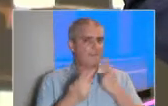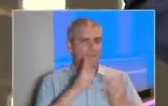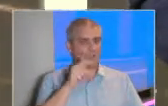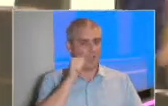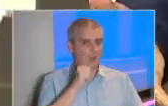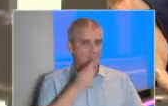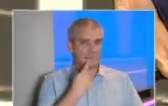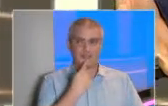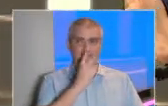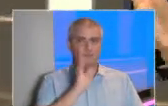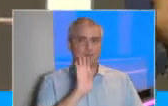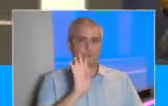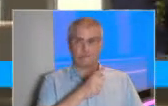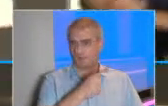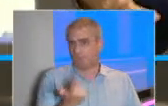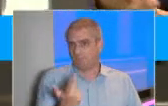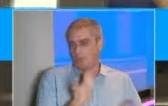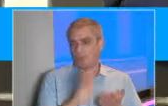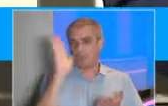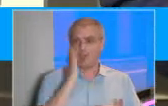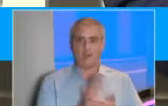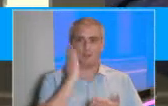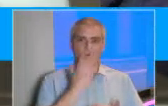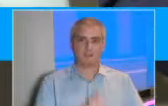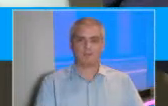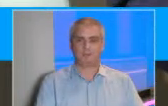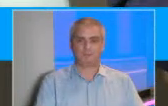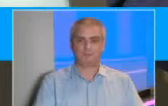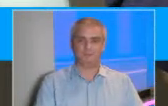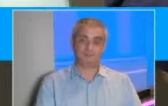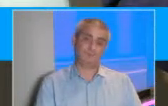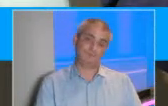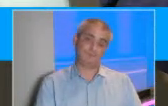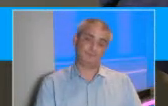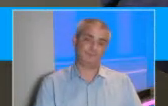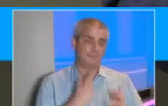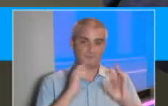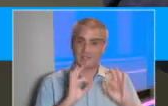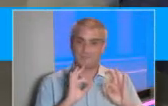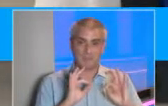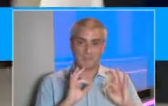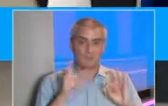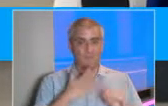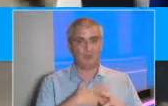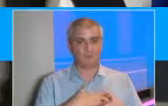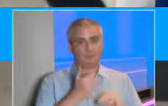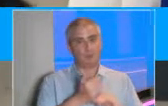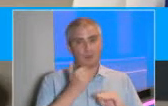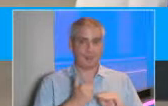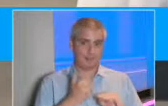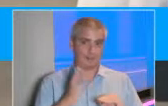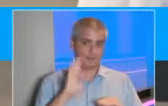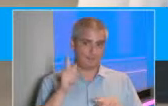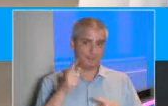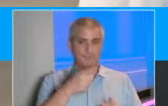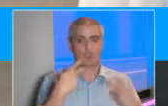בכחול לבן לדברי נתניהו, שהוא למעשה דוחה את האולטימטום הזה? תראה, האמת היא שהם רצו להקדים את נתניהו. הם